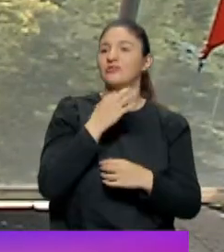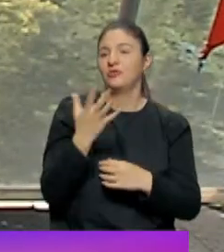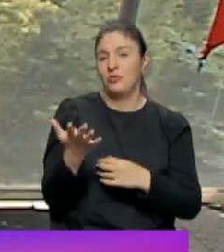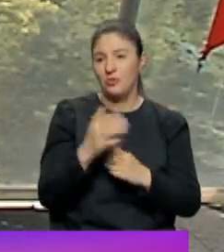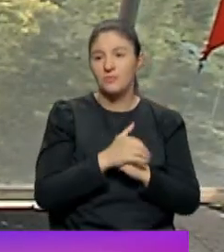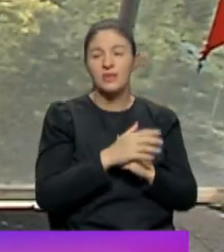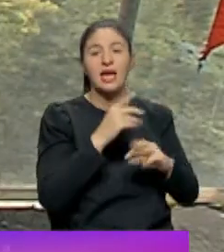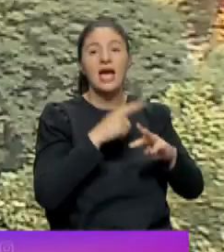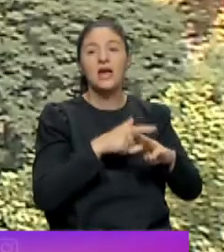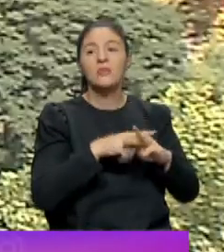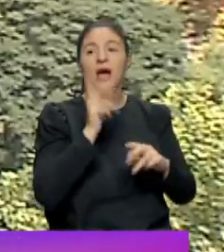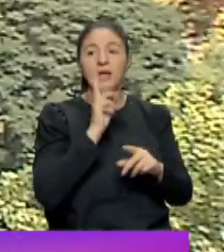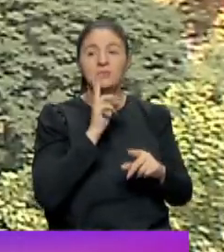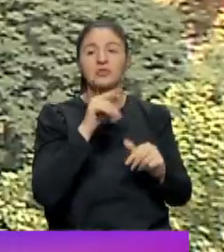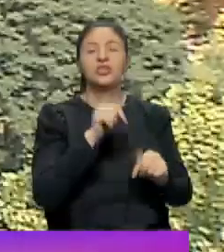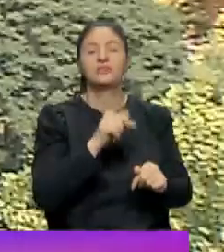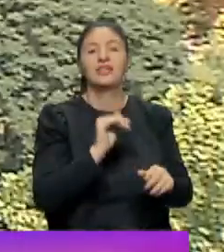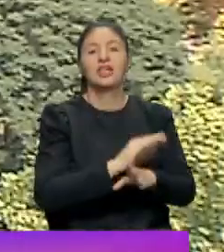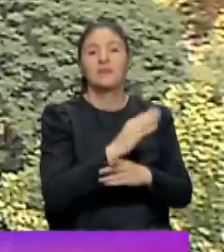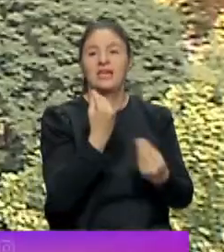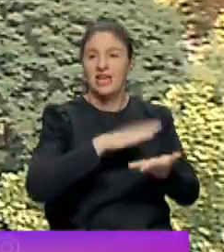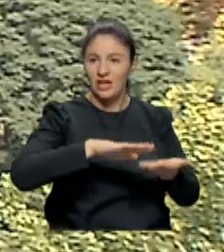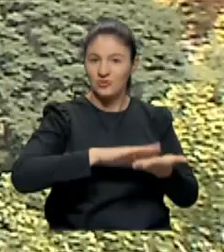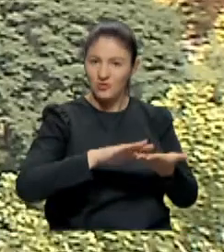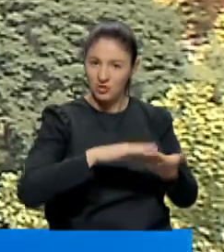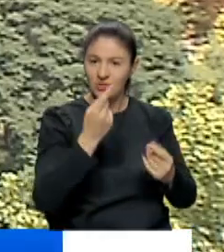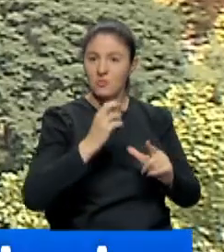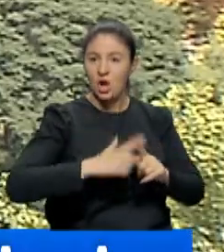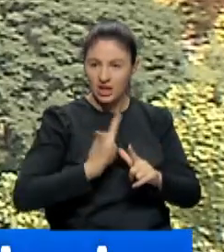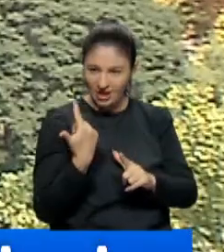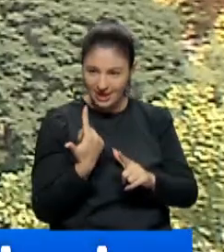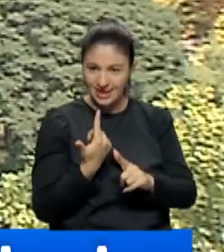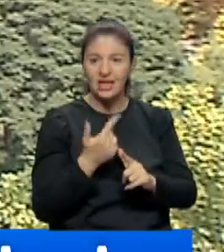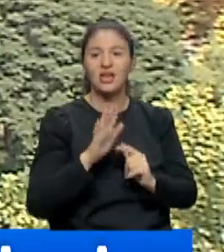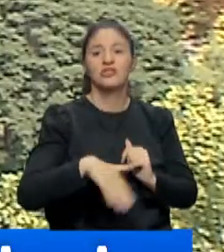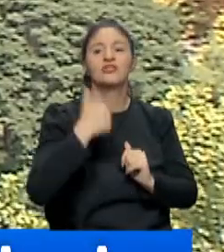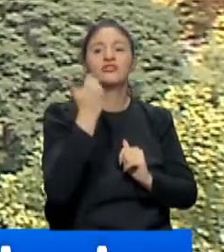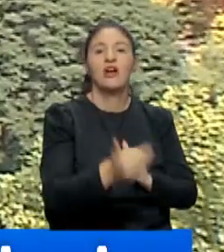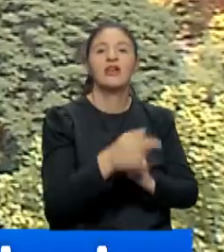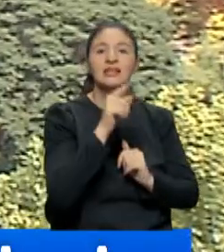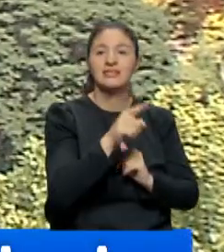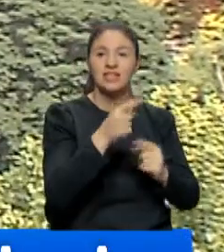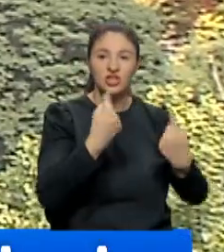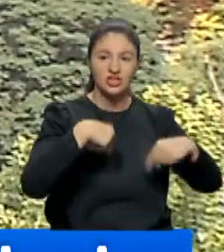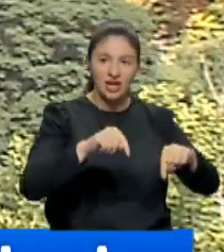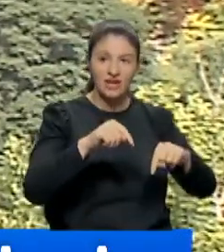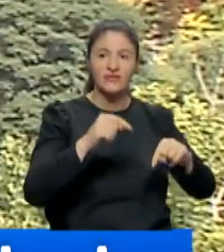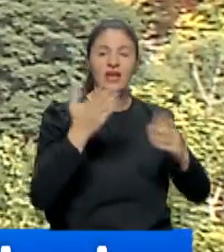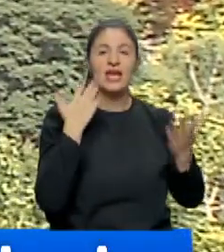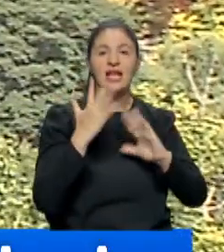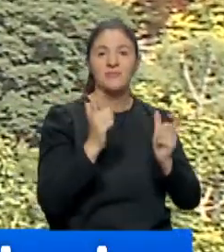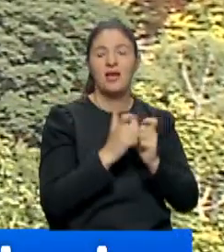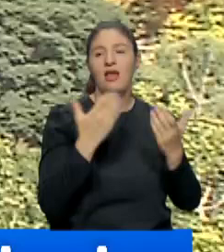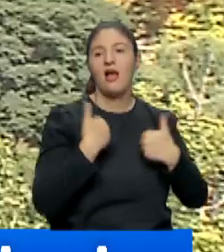ediyorum şimdi yaşamı iyileştiriyor Uz bir projeydi sonrasında Siz Çevre Eğitim